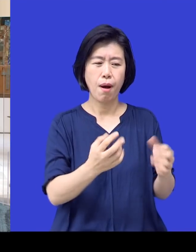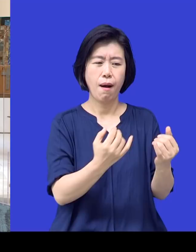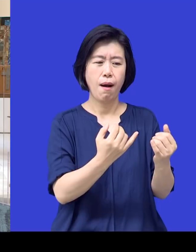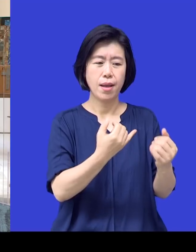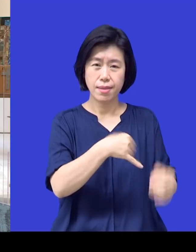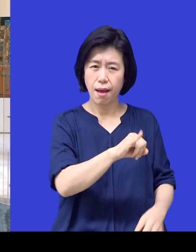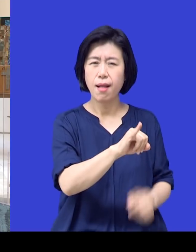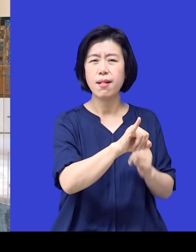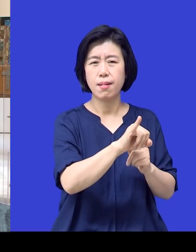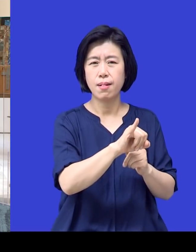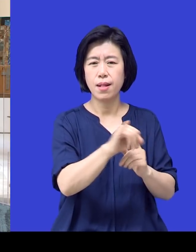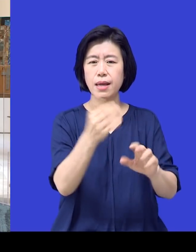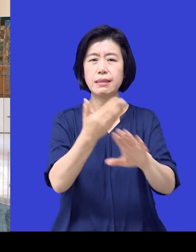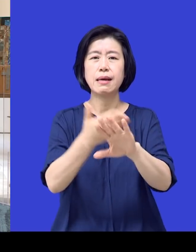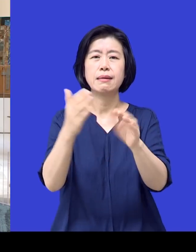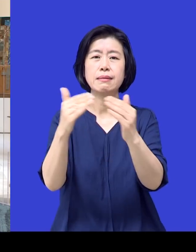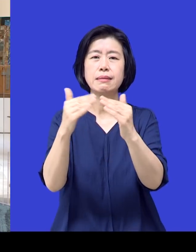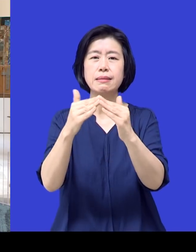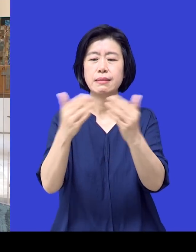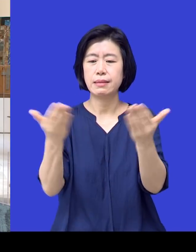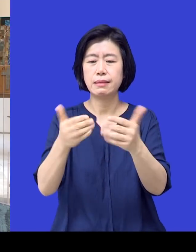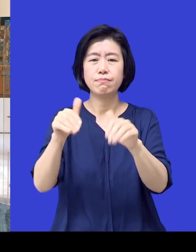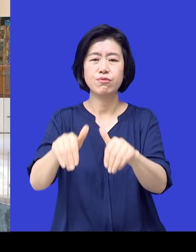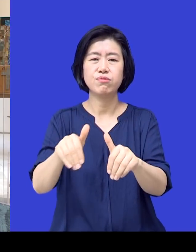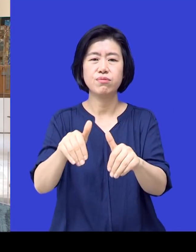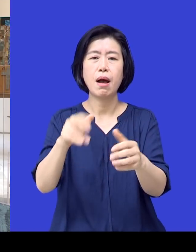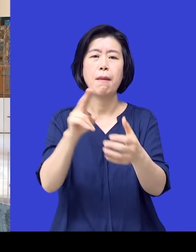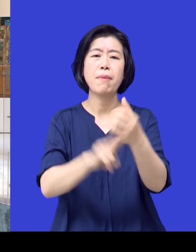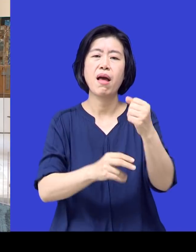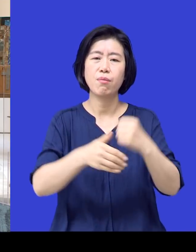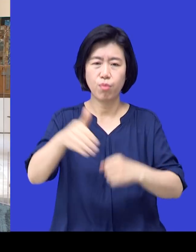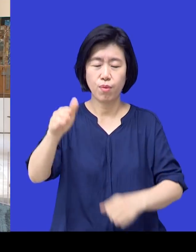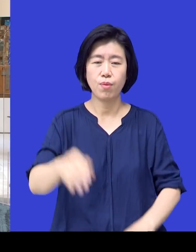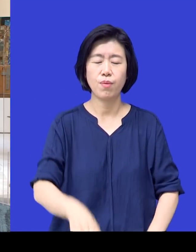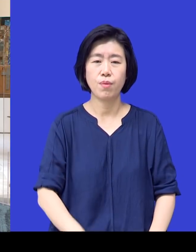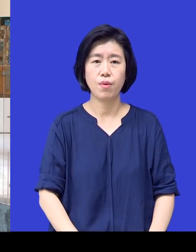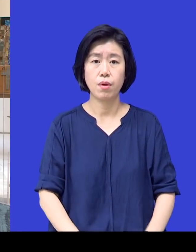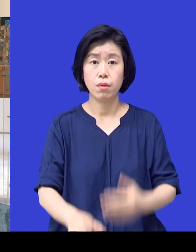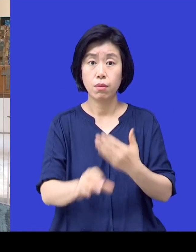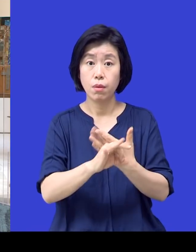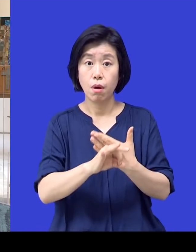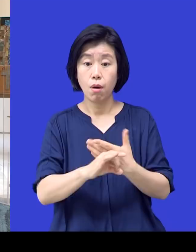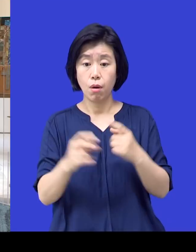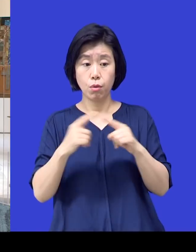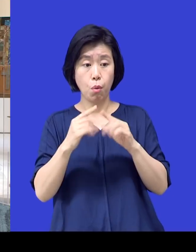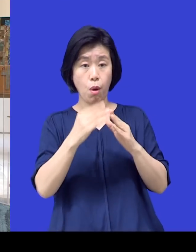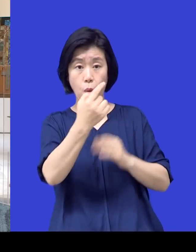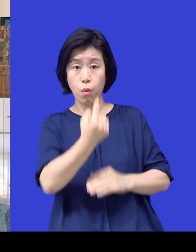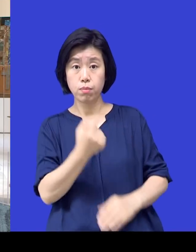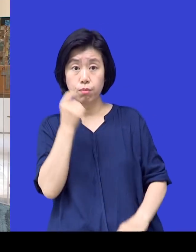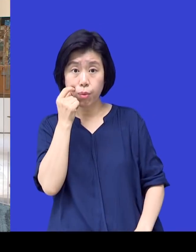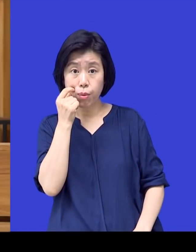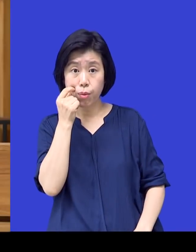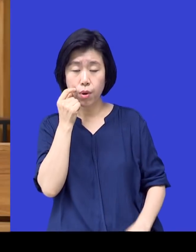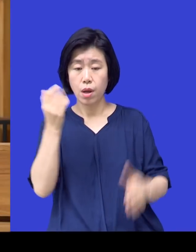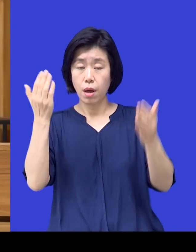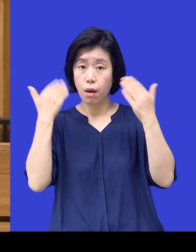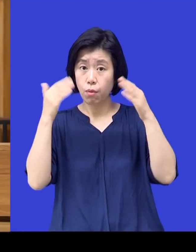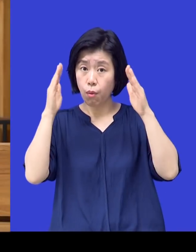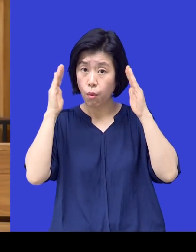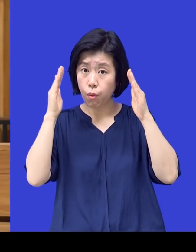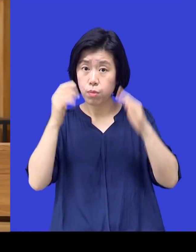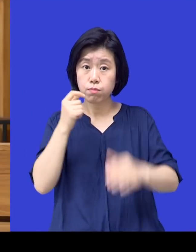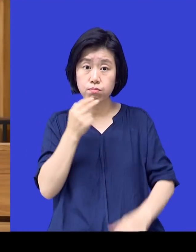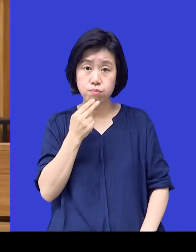여자아이는 아, 남자아이들은 노동력으로 보낸다든지 네. 그러면 컴패션 교회를 못 오잖아요. 예. 네, 네. 그럼 학교가 보내지지 못하고 혜택을